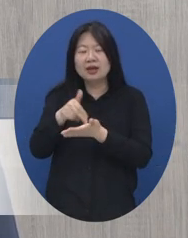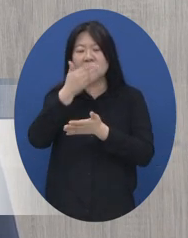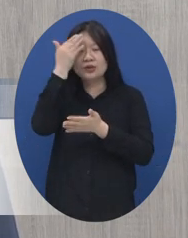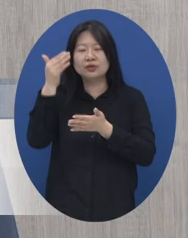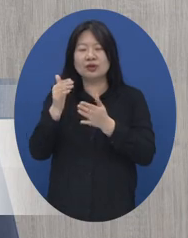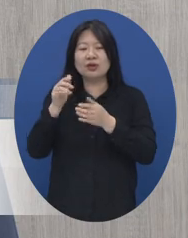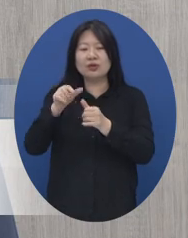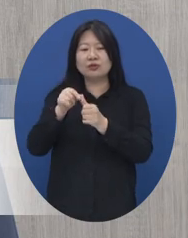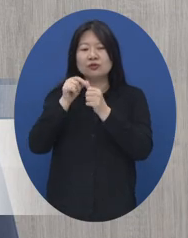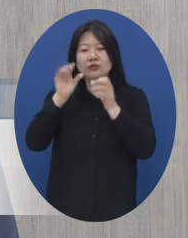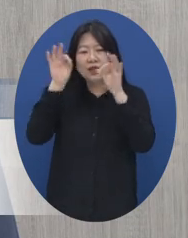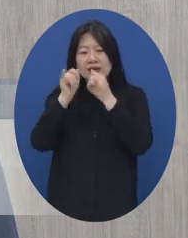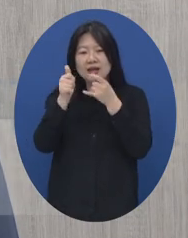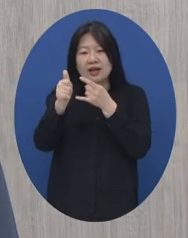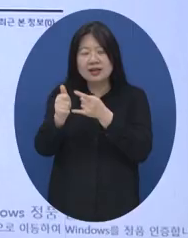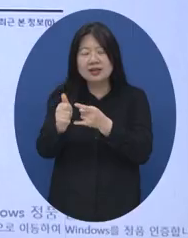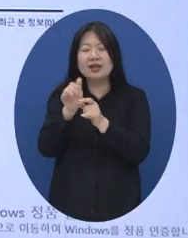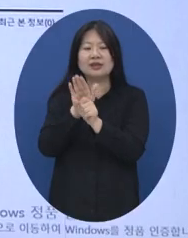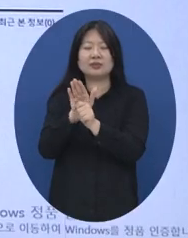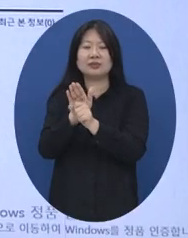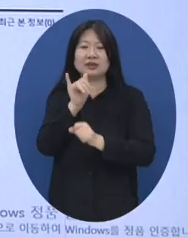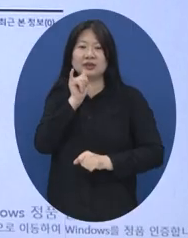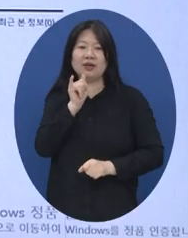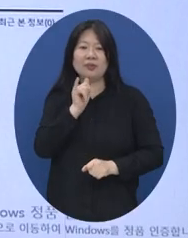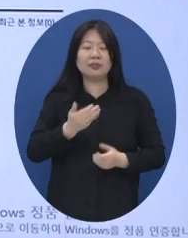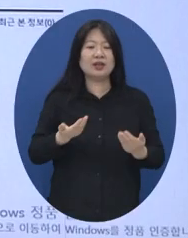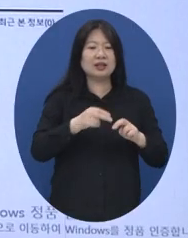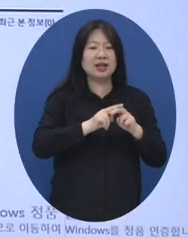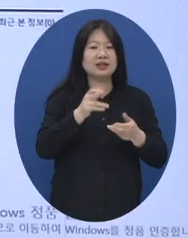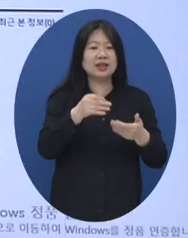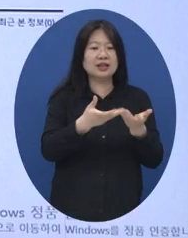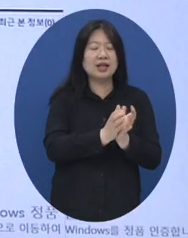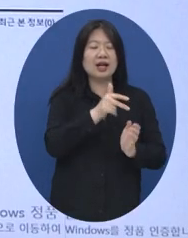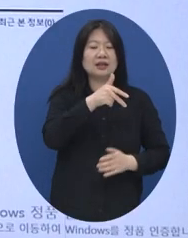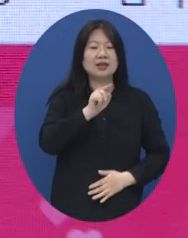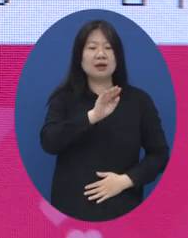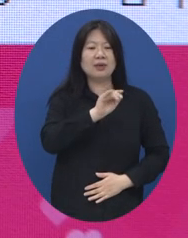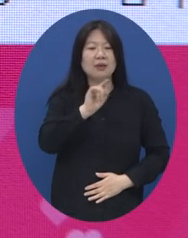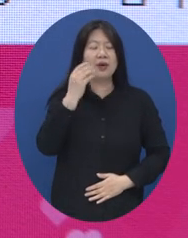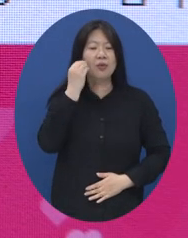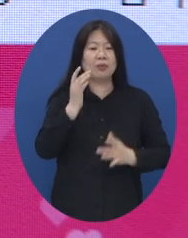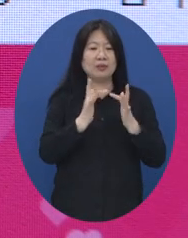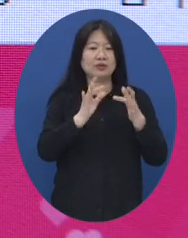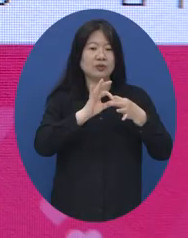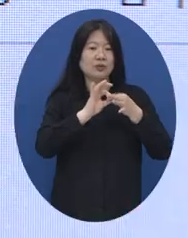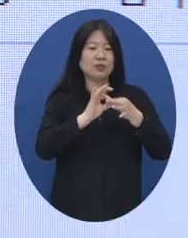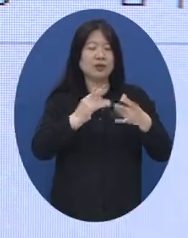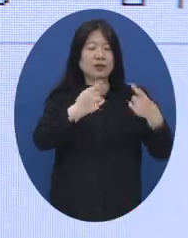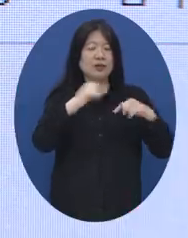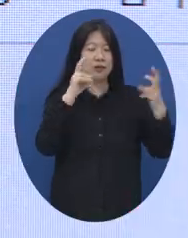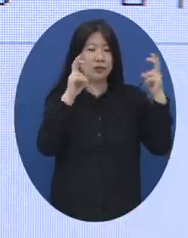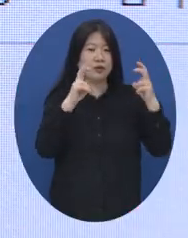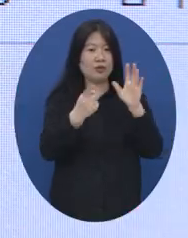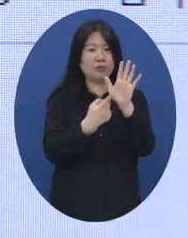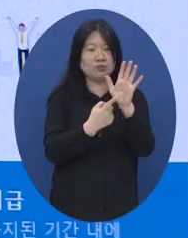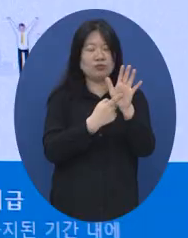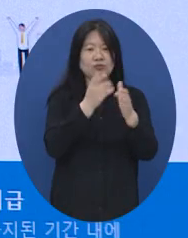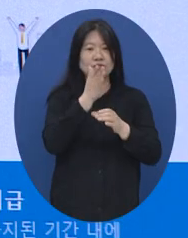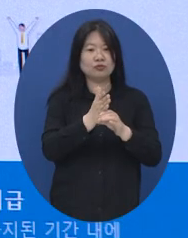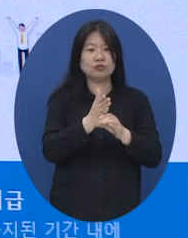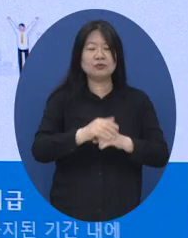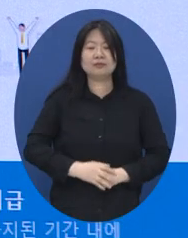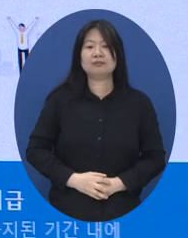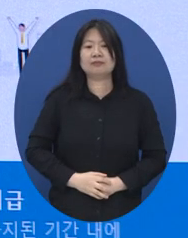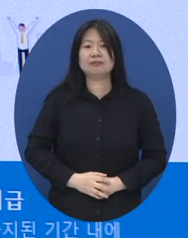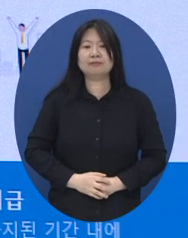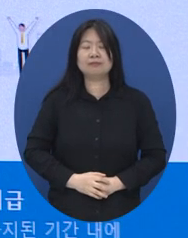힘을 보태고자 실시하게 되었습니다 돈은 일자리 재단 잡아 홈페이지를 통해 참여 기업을 모집하고 있습니다